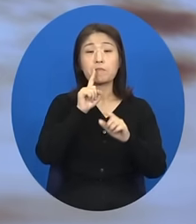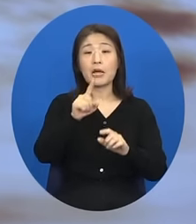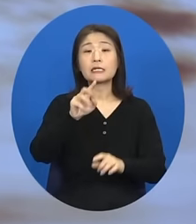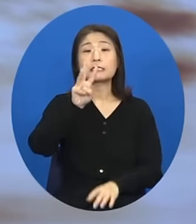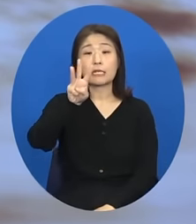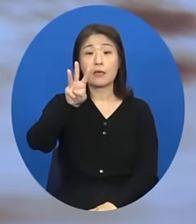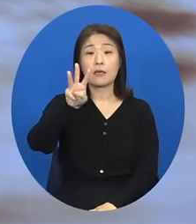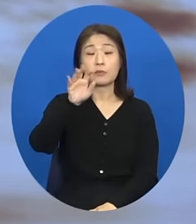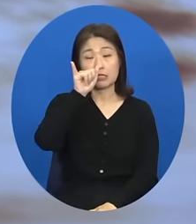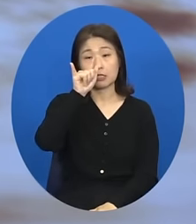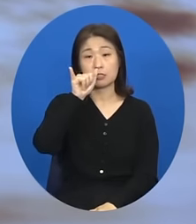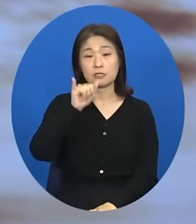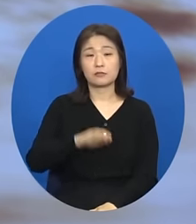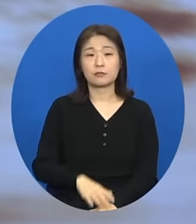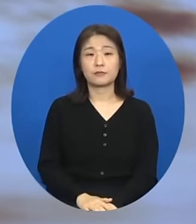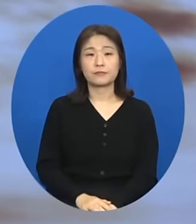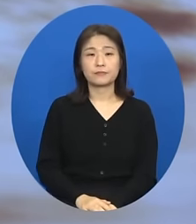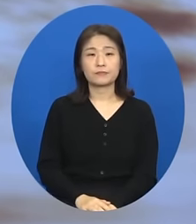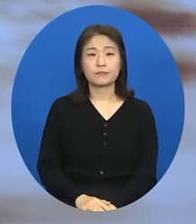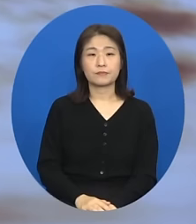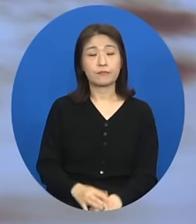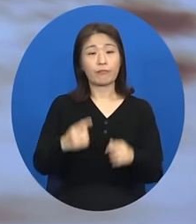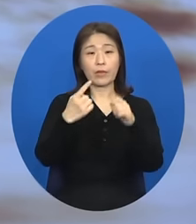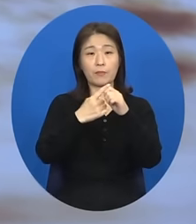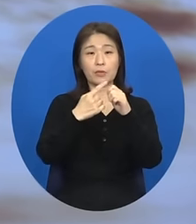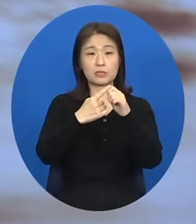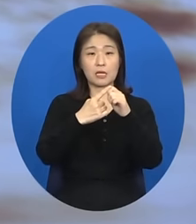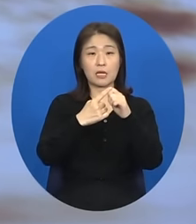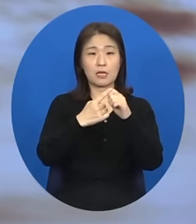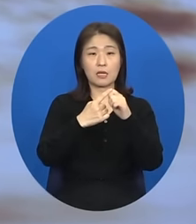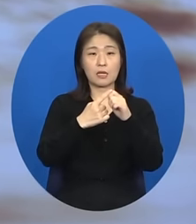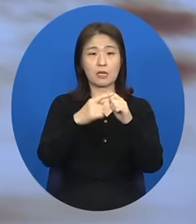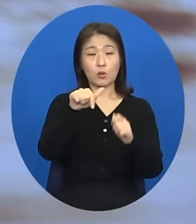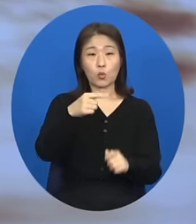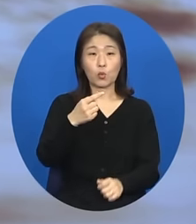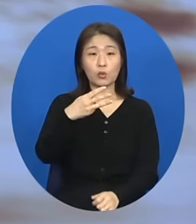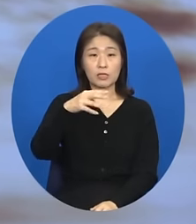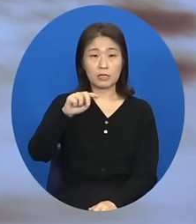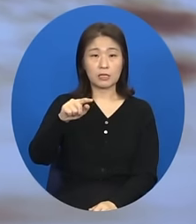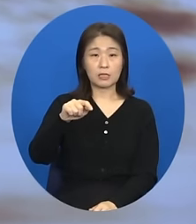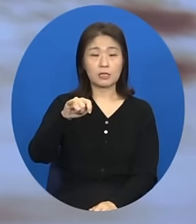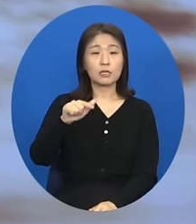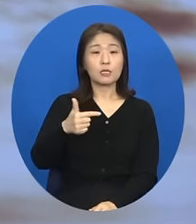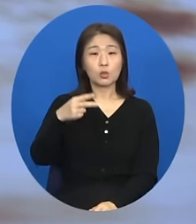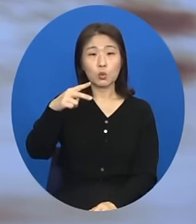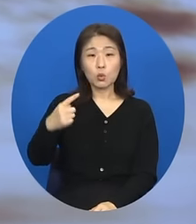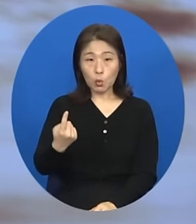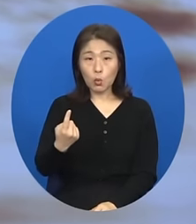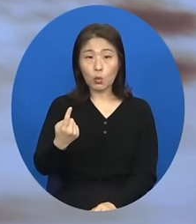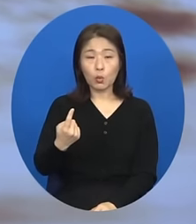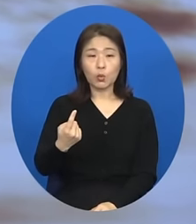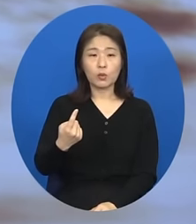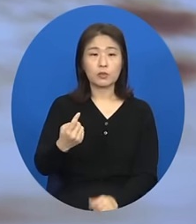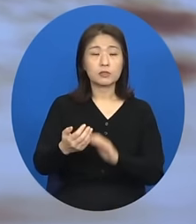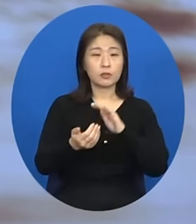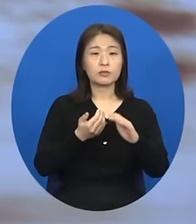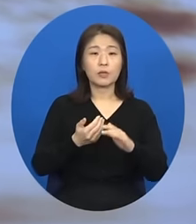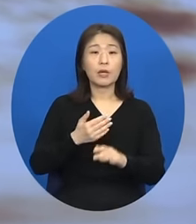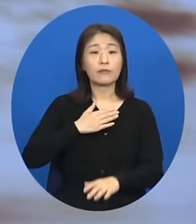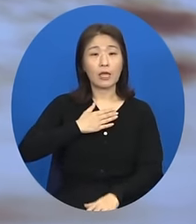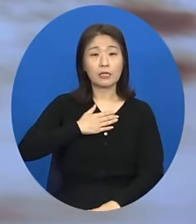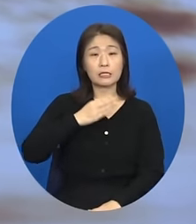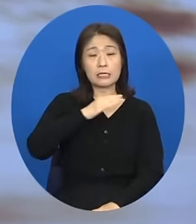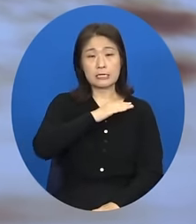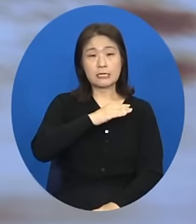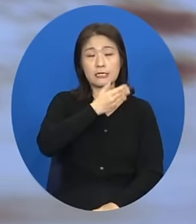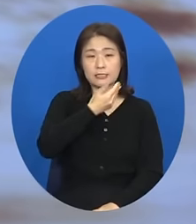보고 마무리하도록 하겠습니다. 첫 번째는 고린도전서에 나옵니다. 고린도전서 15장 9절에 보면, 나는 사도들